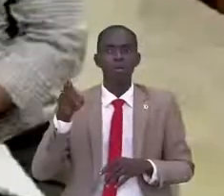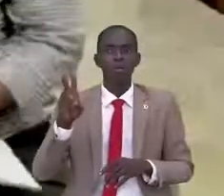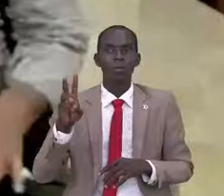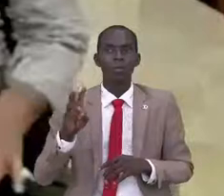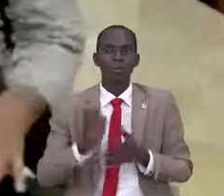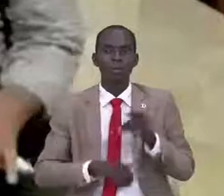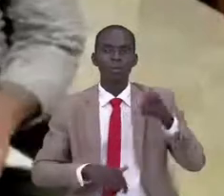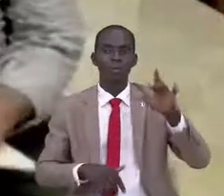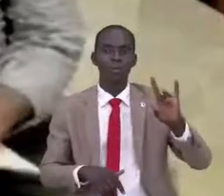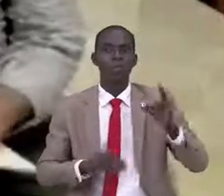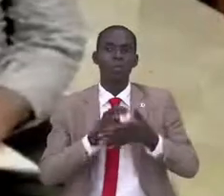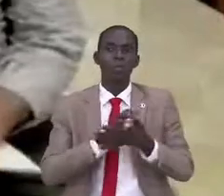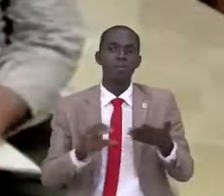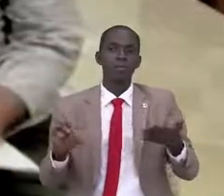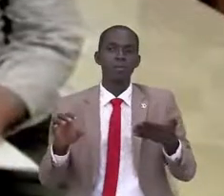Matthieu